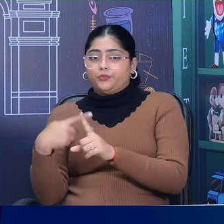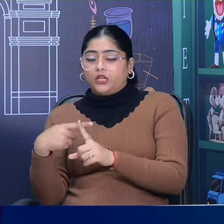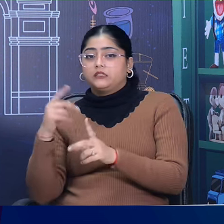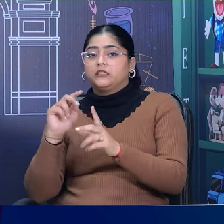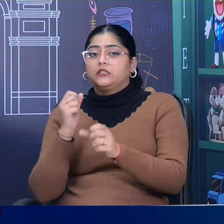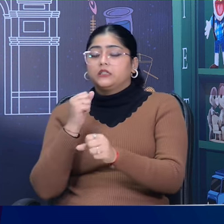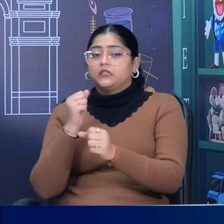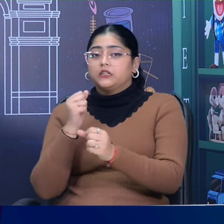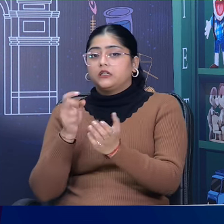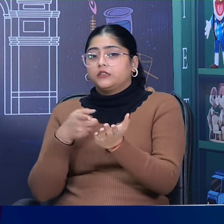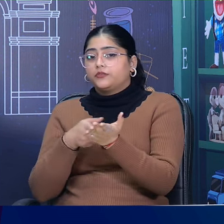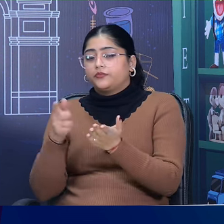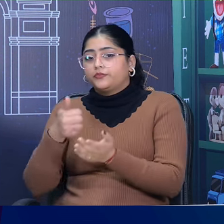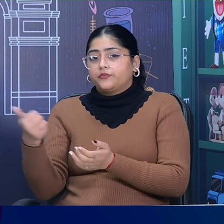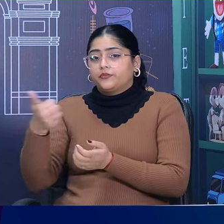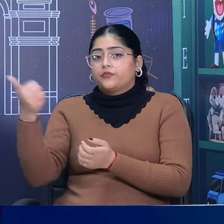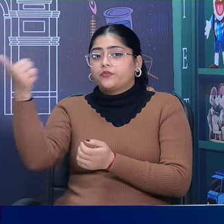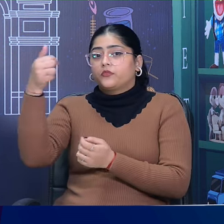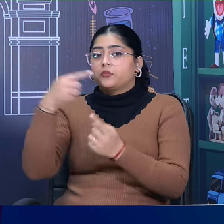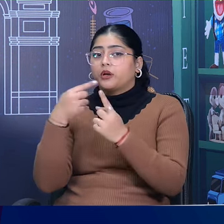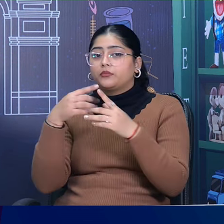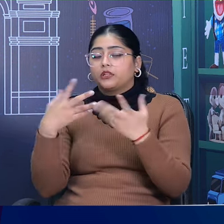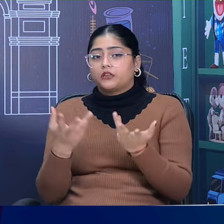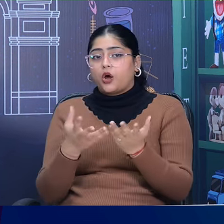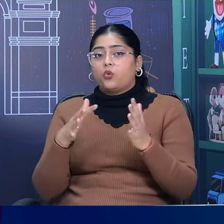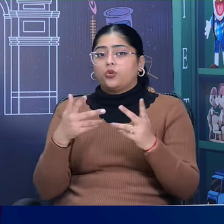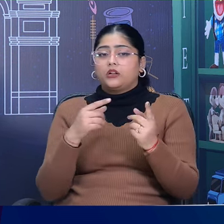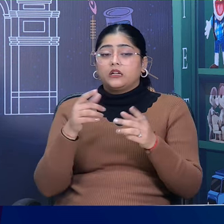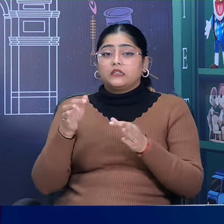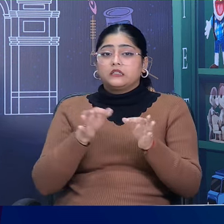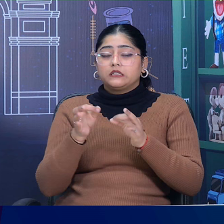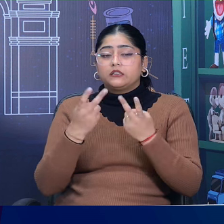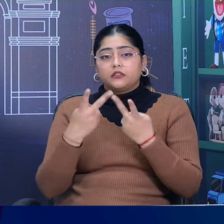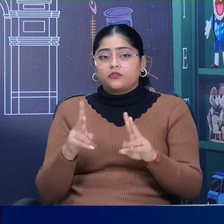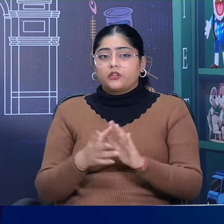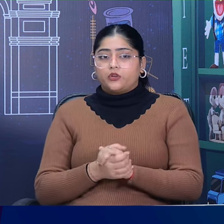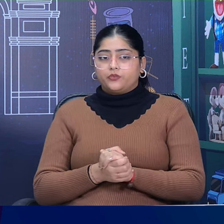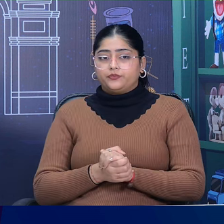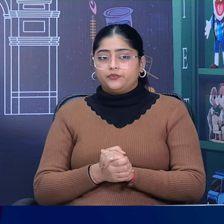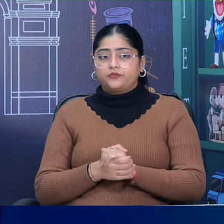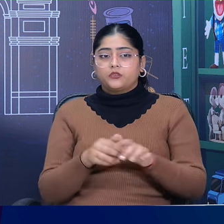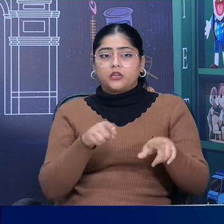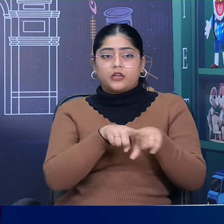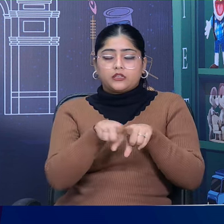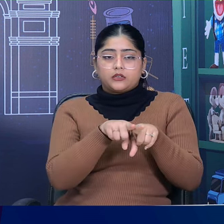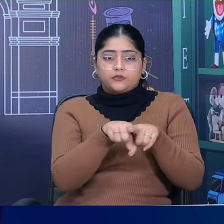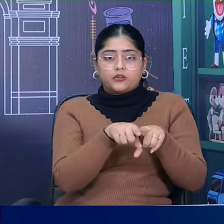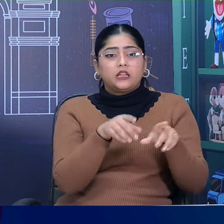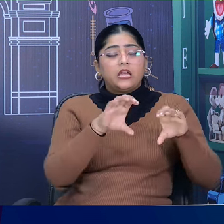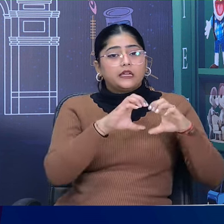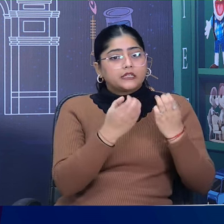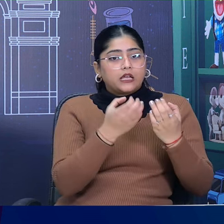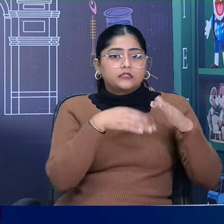मेंबर सभी हैं ह जो 50 के 50 बच्चे हमारे क्लासरूम के अंदर थे वो सभी ग्राम सभा का मेंबर हैं तो अगर क्लास में कोई भी